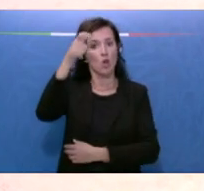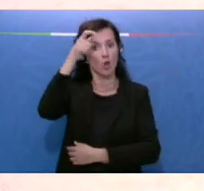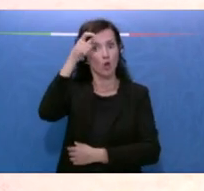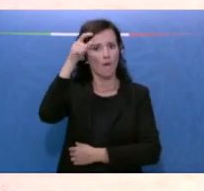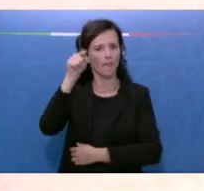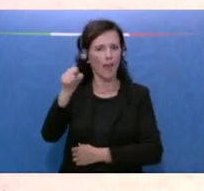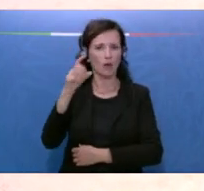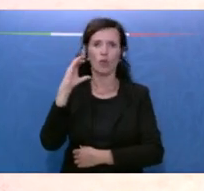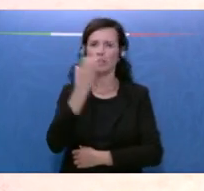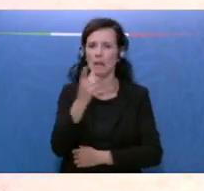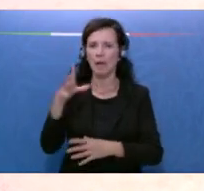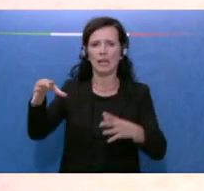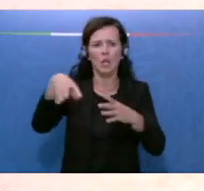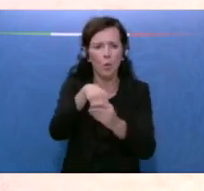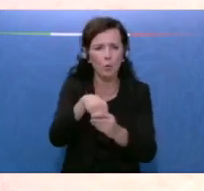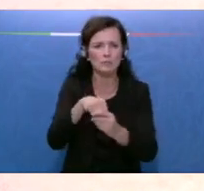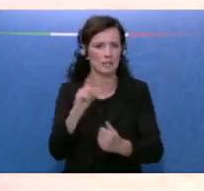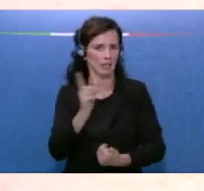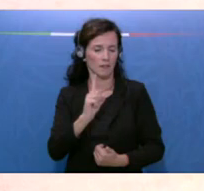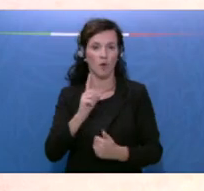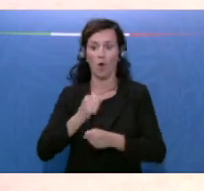the women's rights